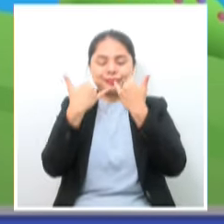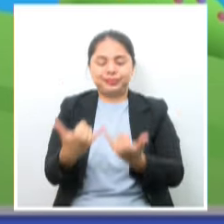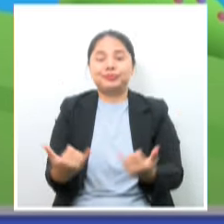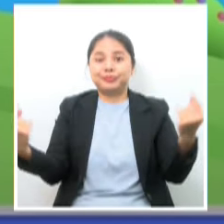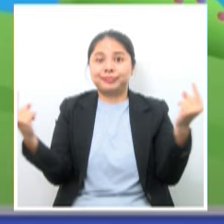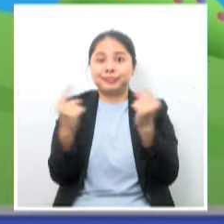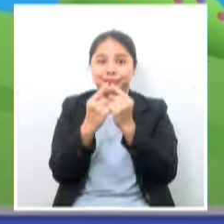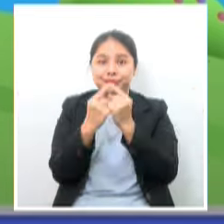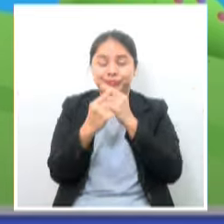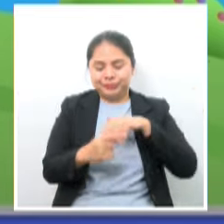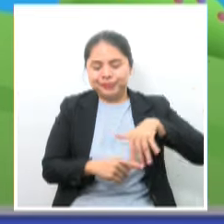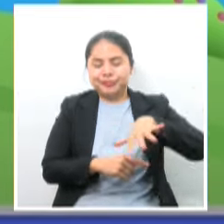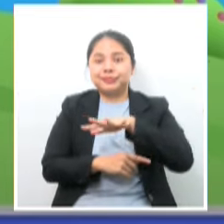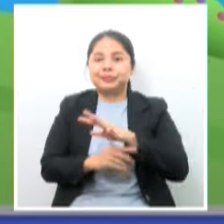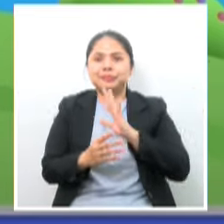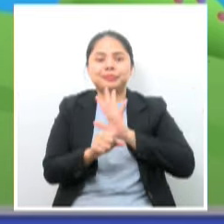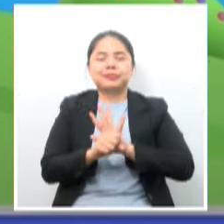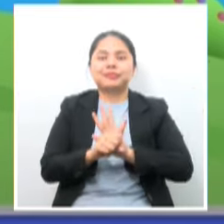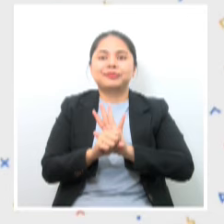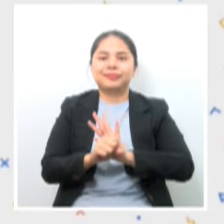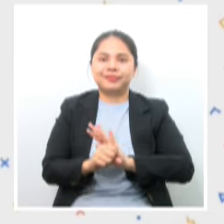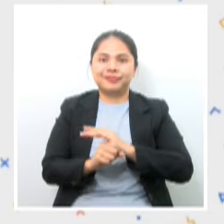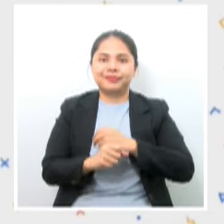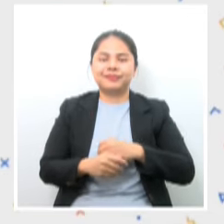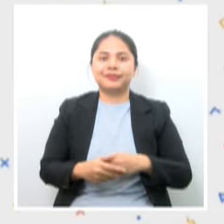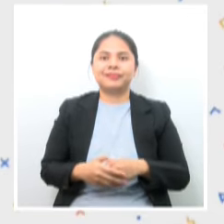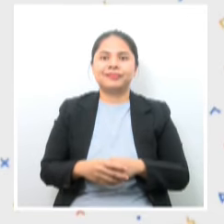พบกับทุกท่านไว้เพียงเท่านี้นะครับสวัสดีครับ